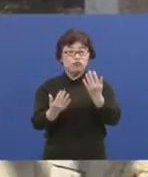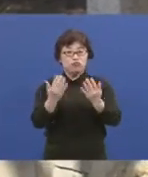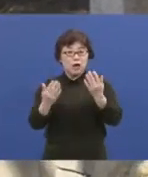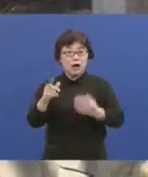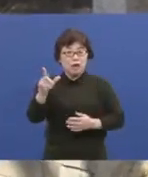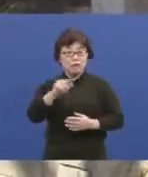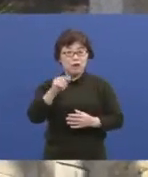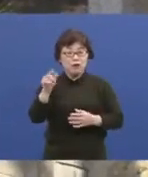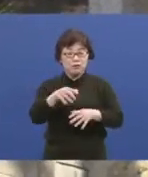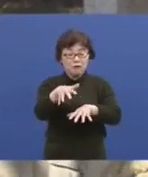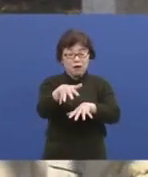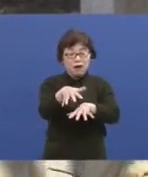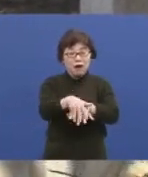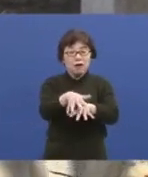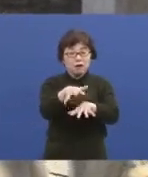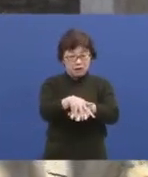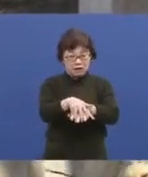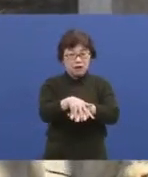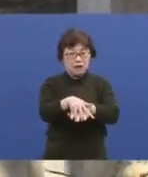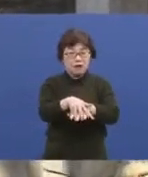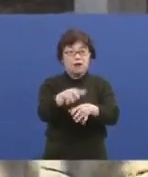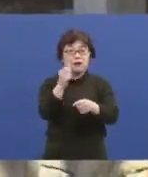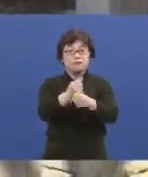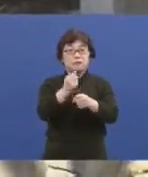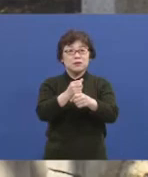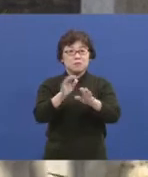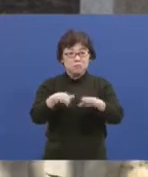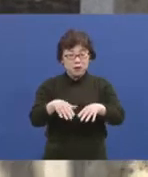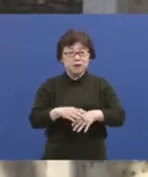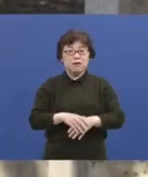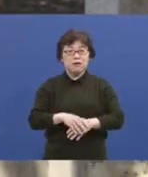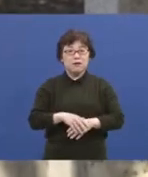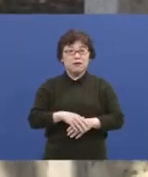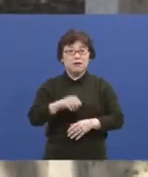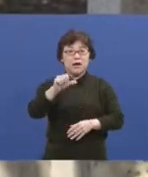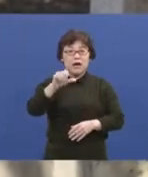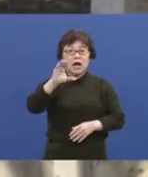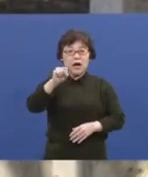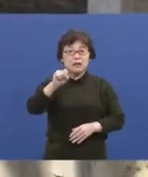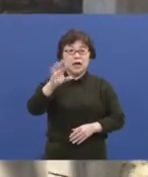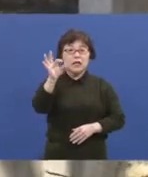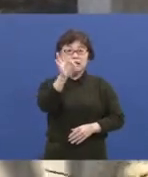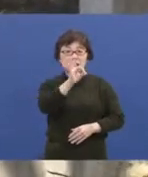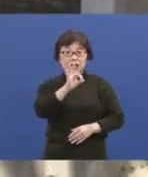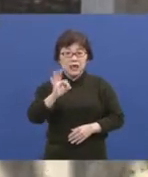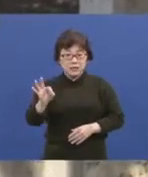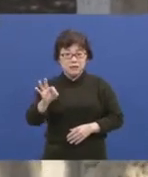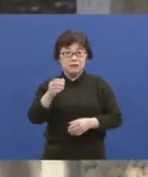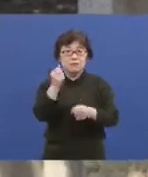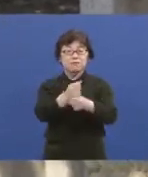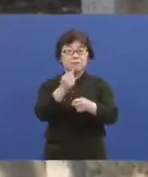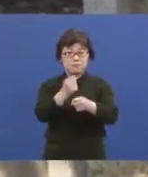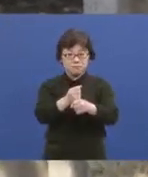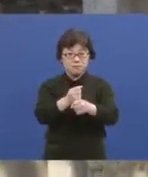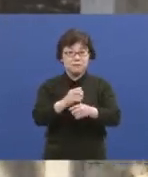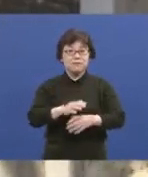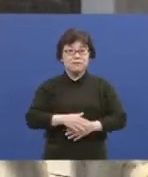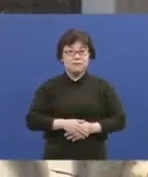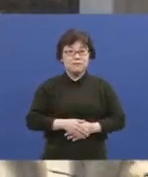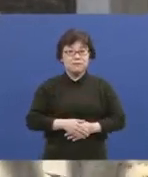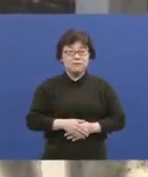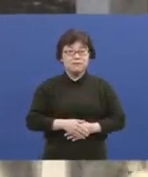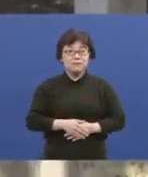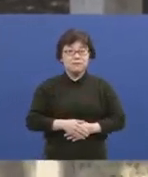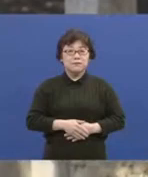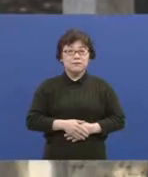った織物、はい、布しかできなかった、うん、主に麻製品が主に使われていたわけですけども、